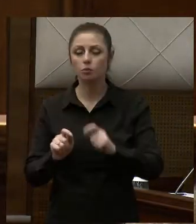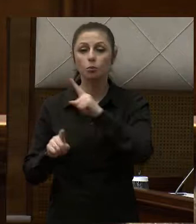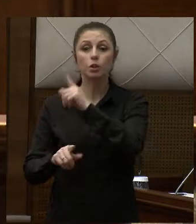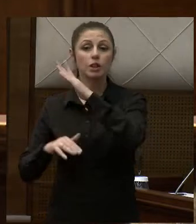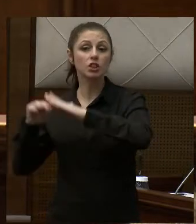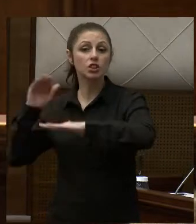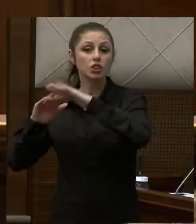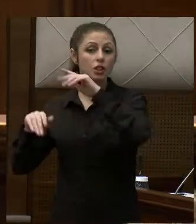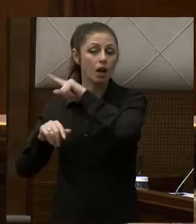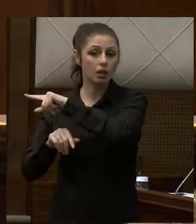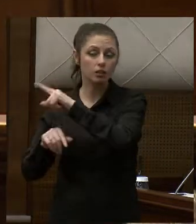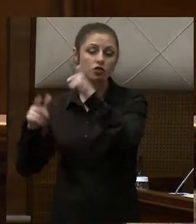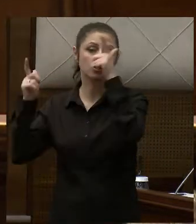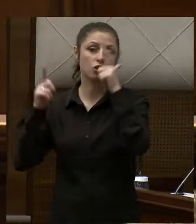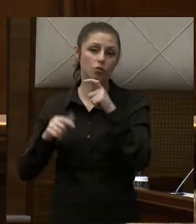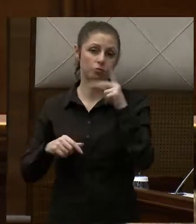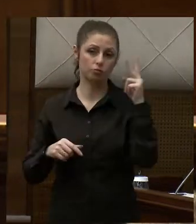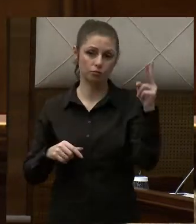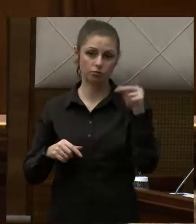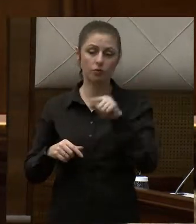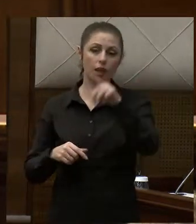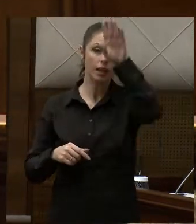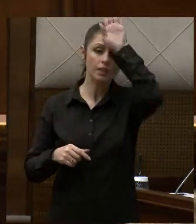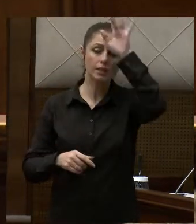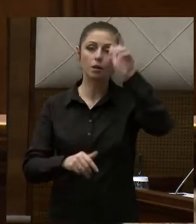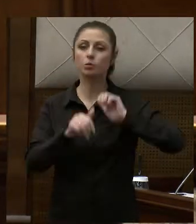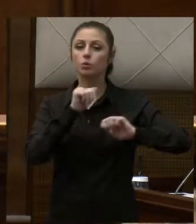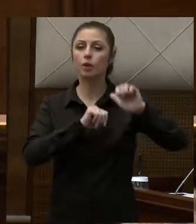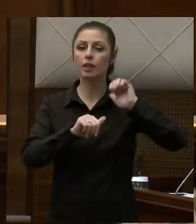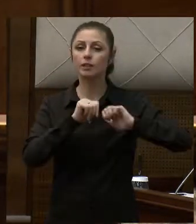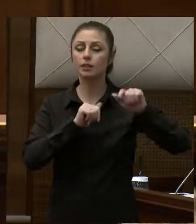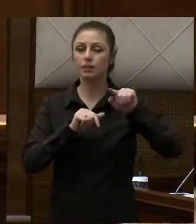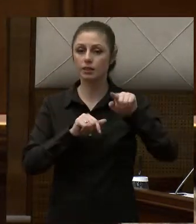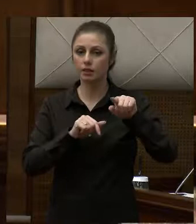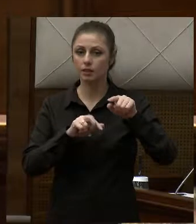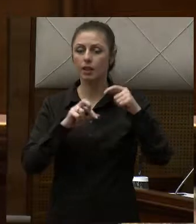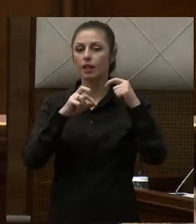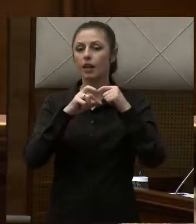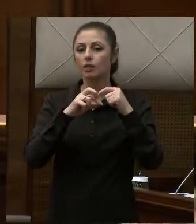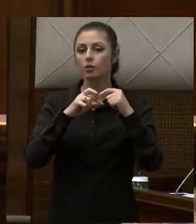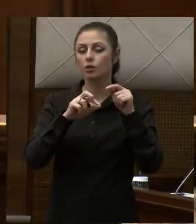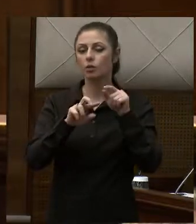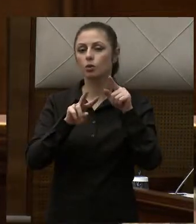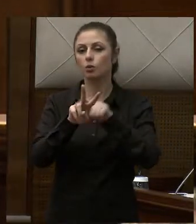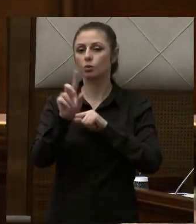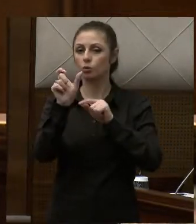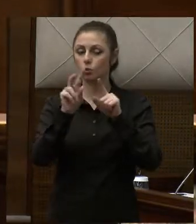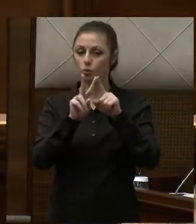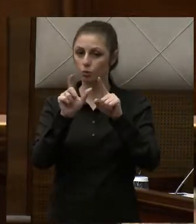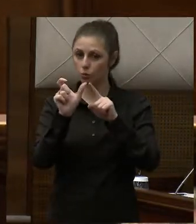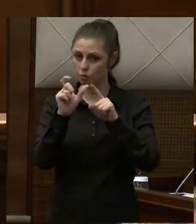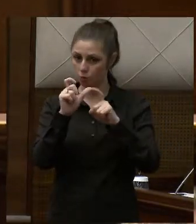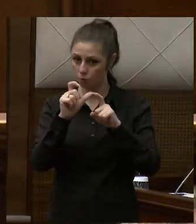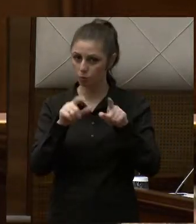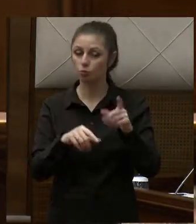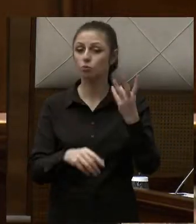teknik danışmanıdır. İstanbul Üniversitesi Rektörü Yunus Söylet Hoca, benim için çok kıymetli,